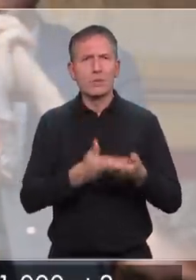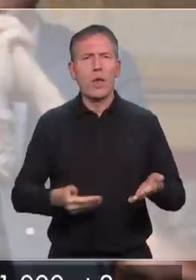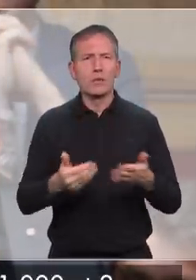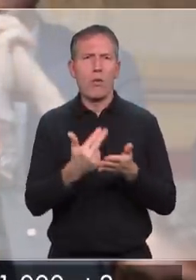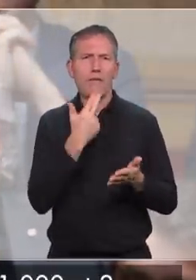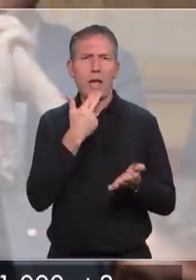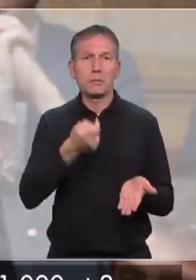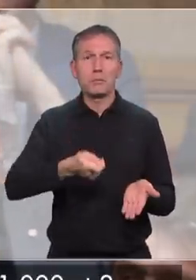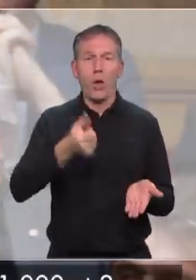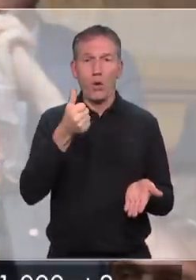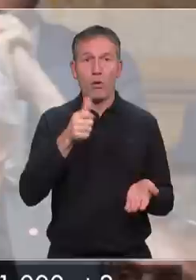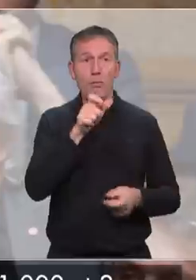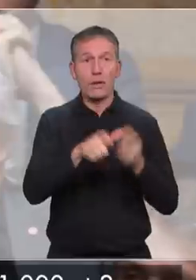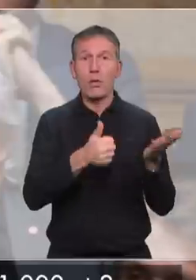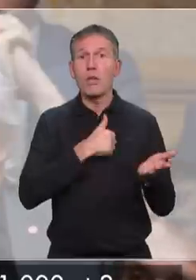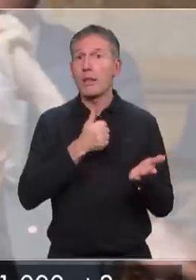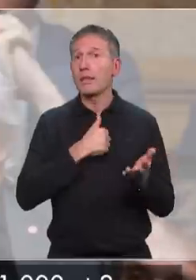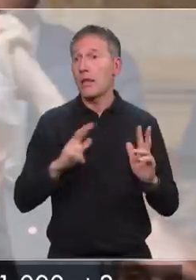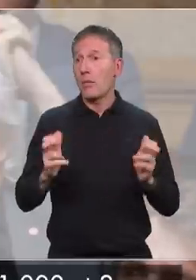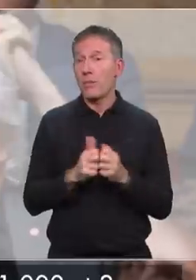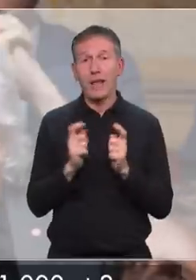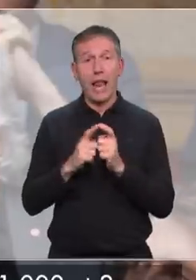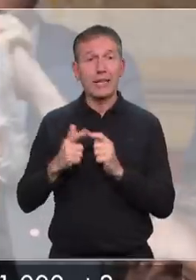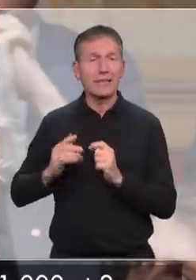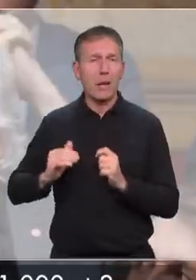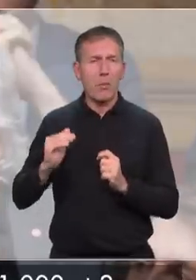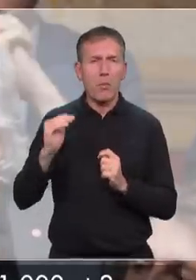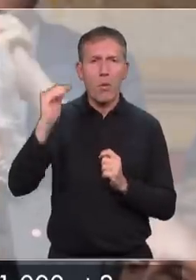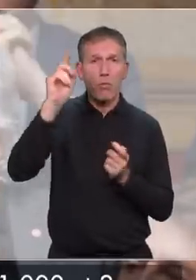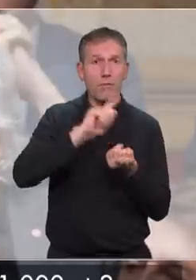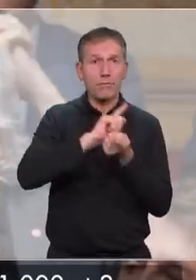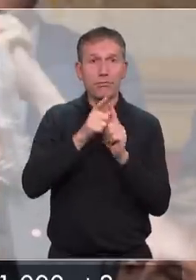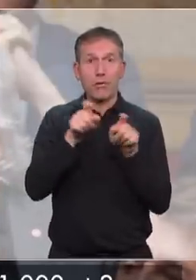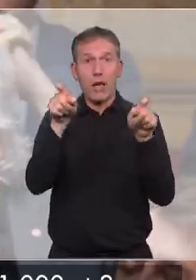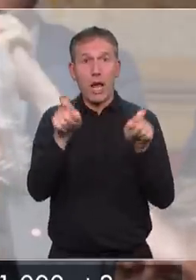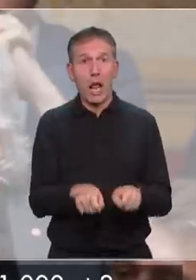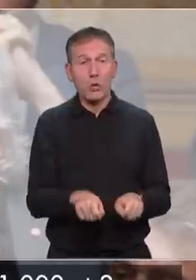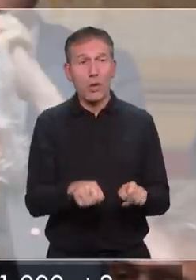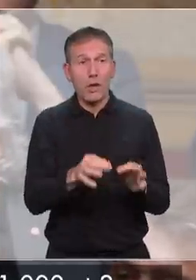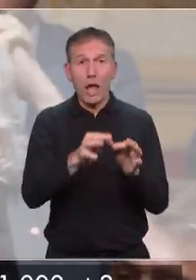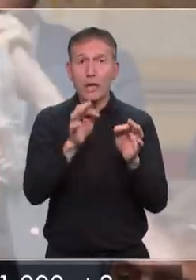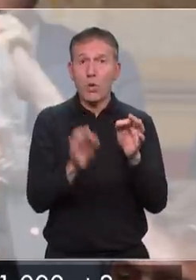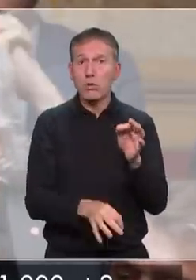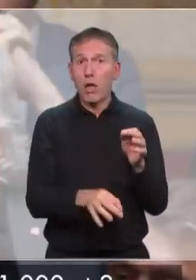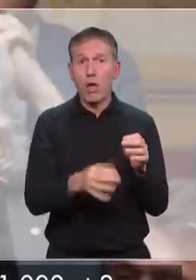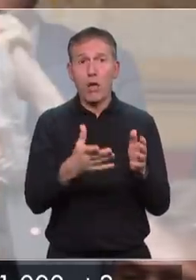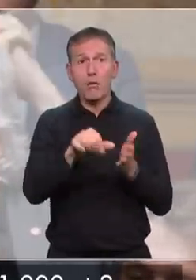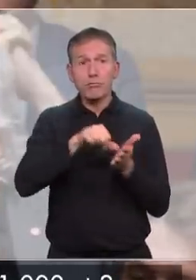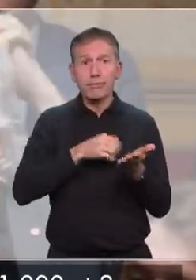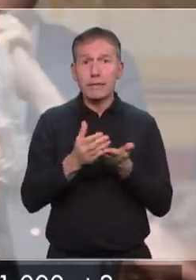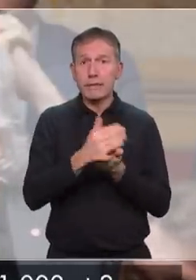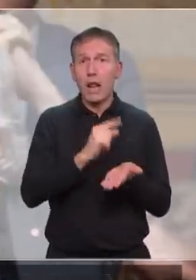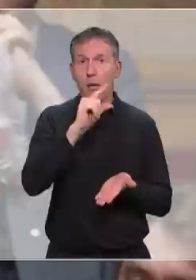inefficaces. Pour ces artisans, les augmentations du prix de l'électricité viendraient réduire drastiquement leurs résultats, leur rémunération,